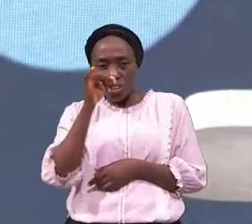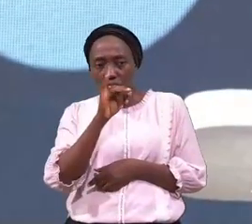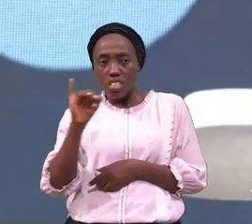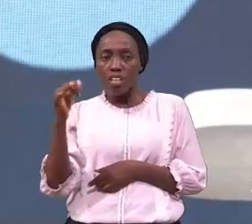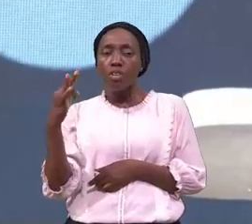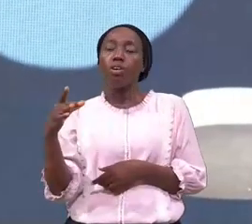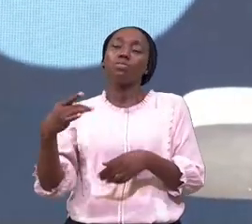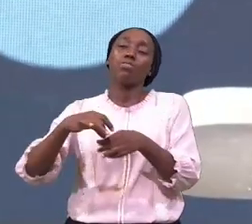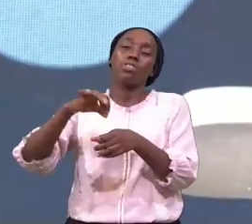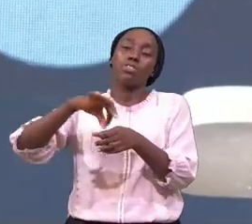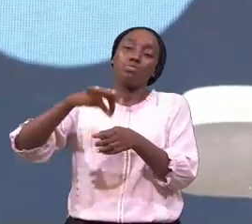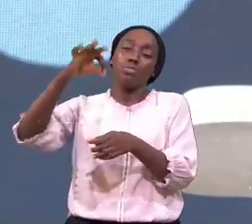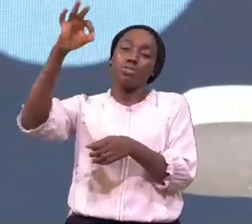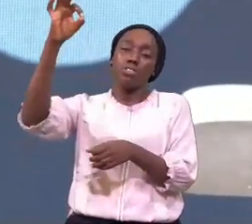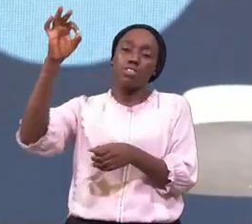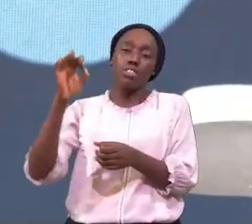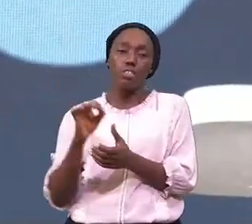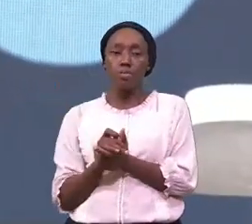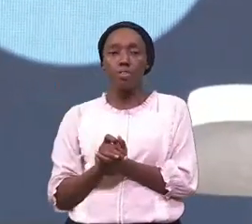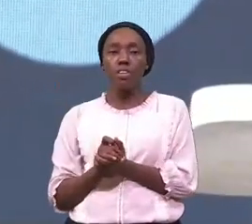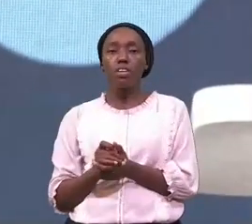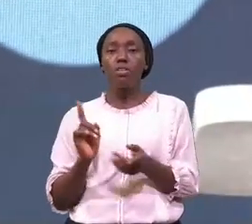À un autre, le discernement des esprits.